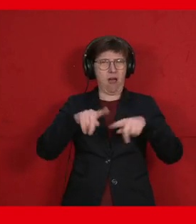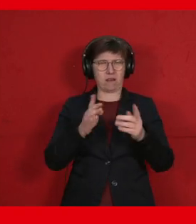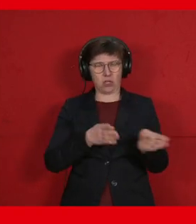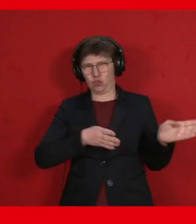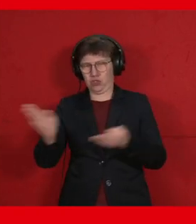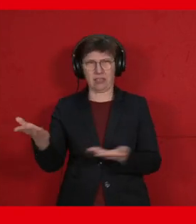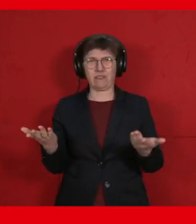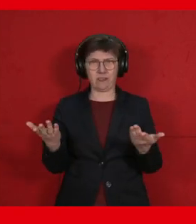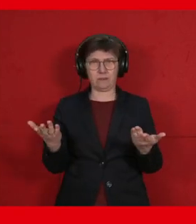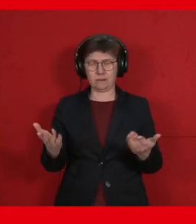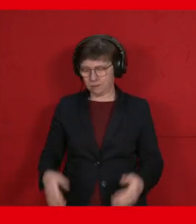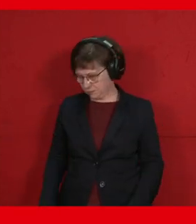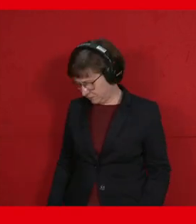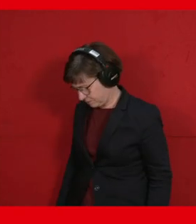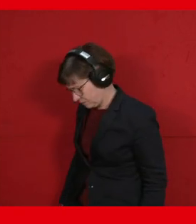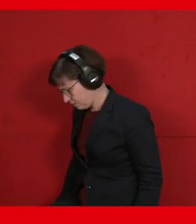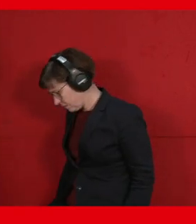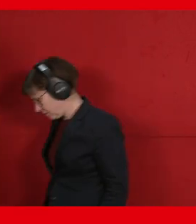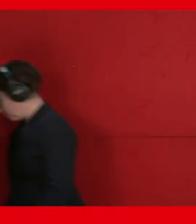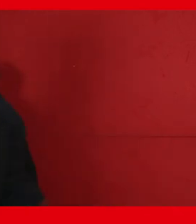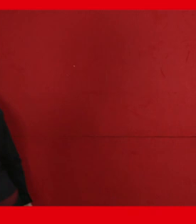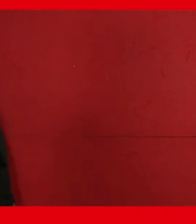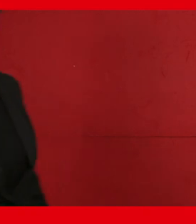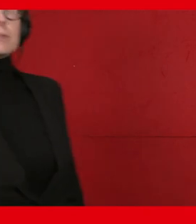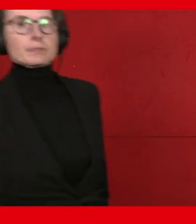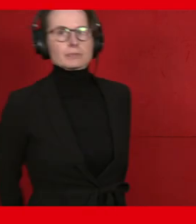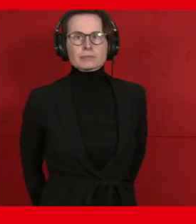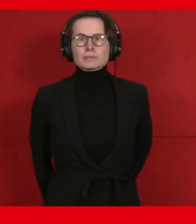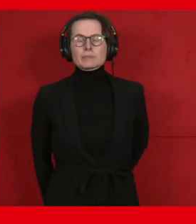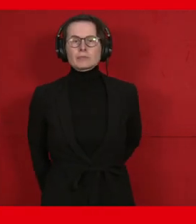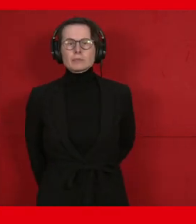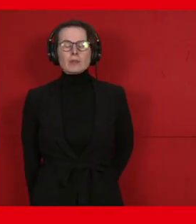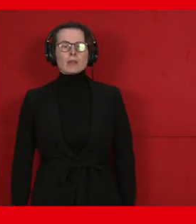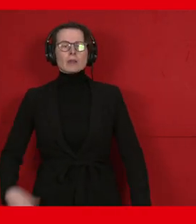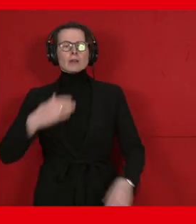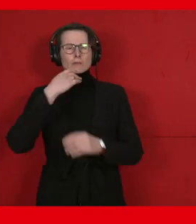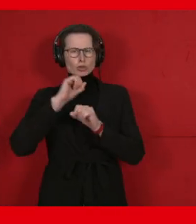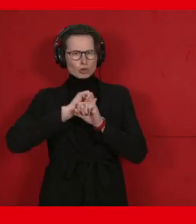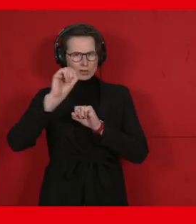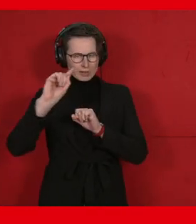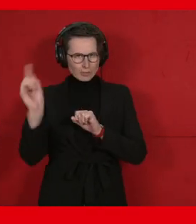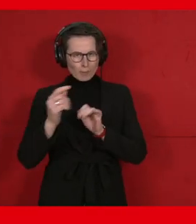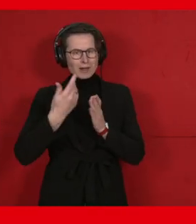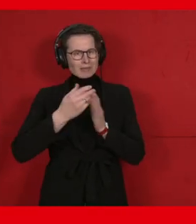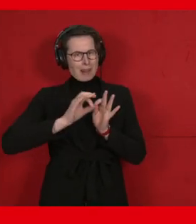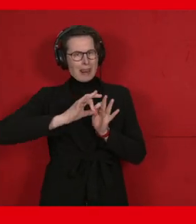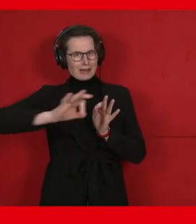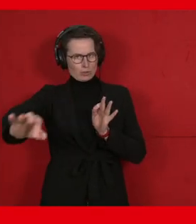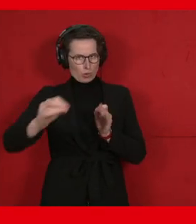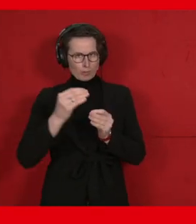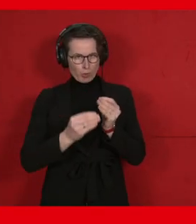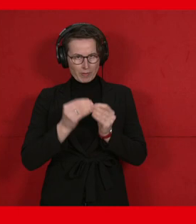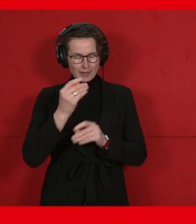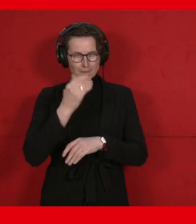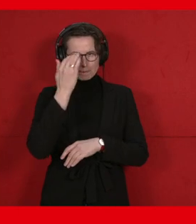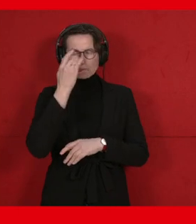vorbeilaufen. Trotzdem würde ich gerne nochmal, um das konkreter zu machen, auf dieses Leitungsproblem, weil wir können uns natürlich viel ausdenken und